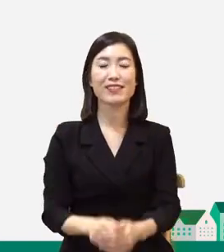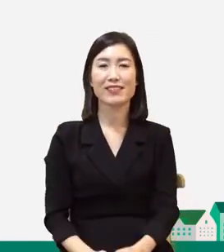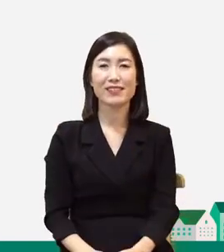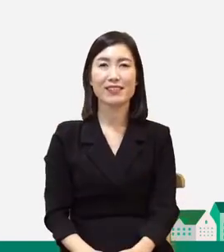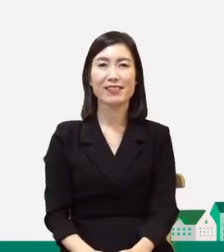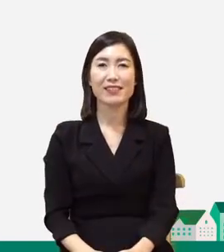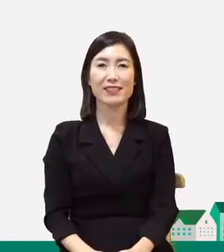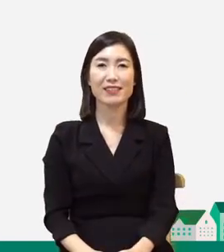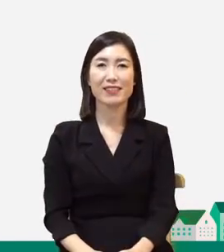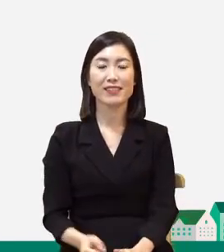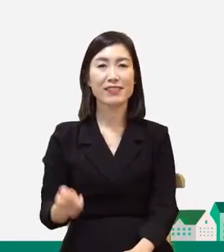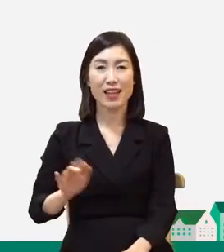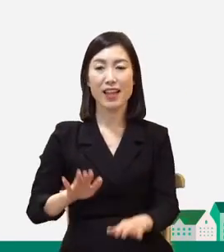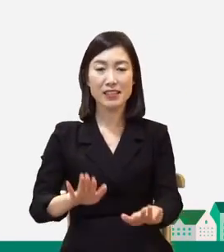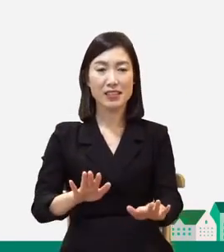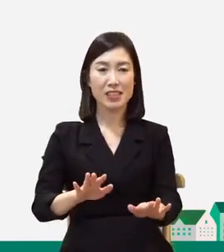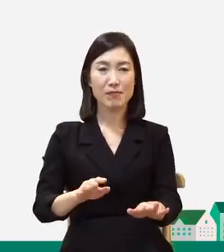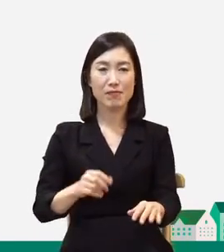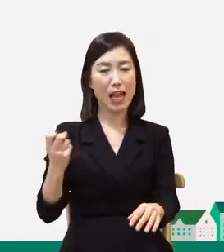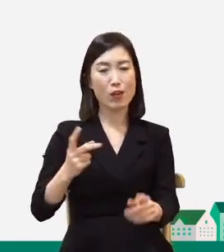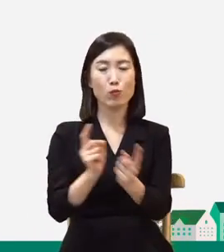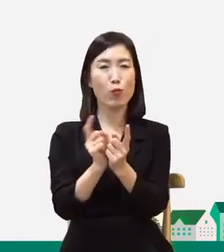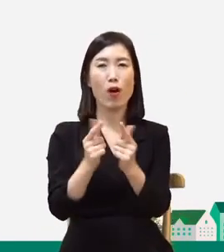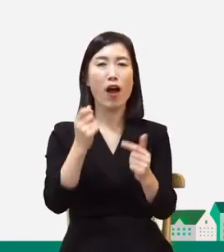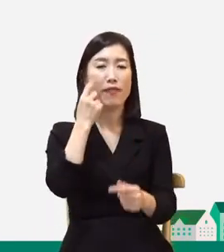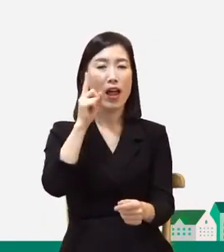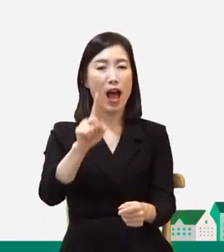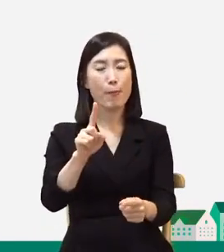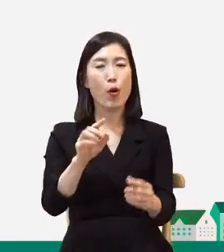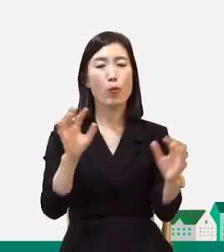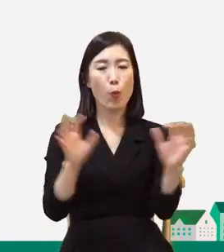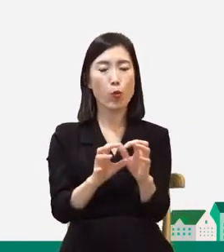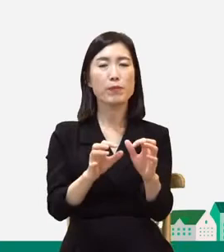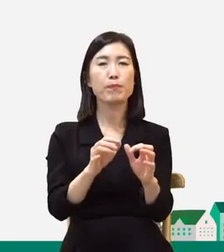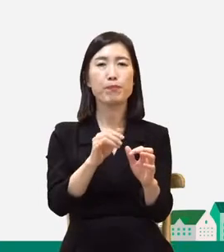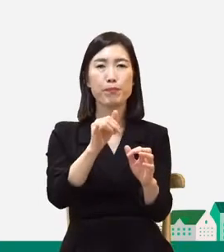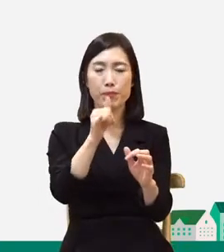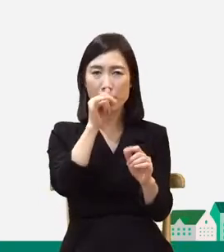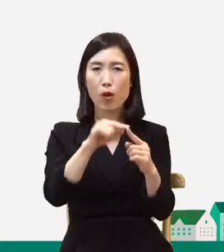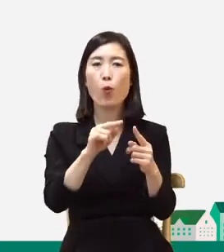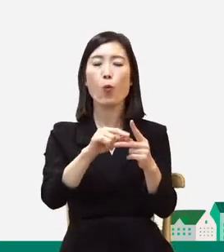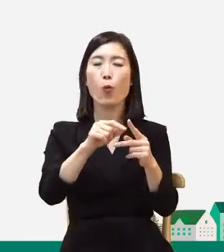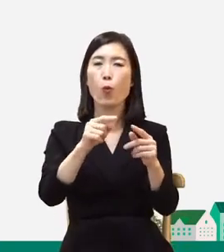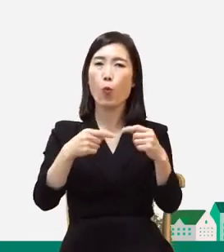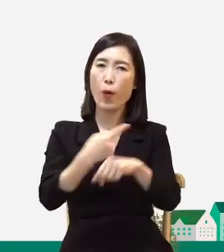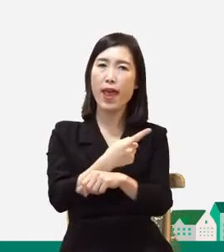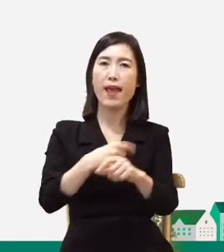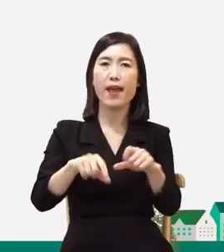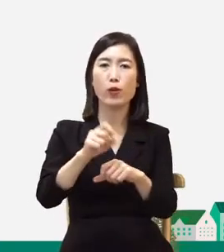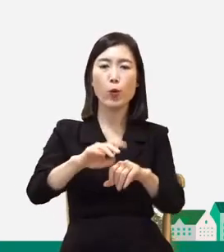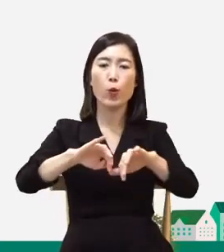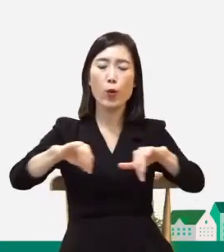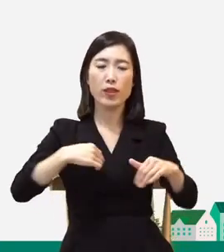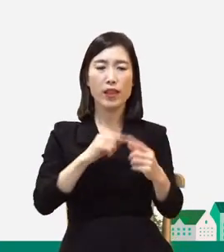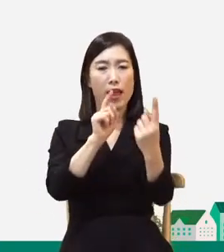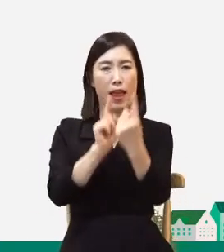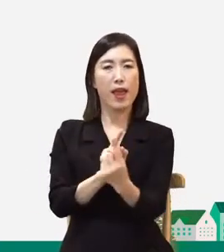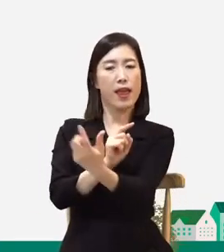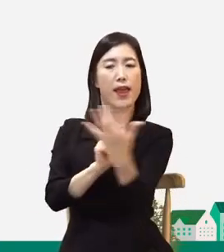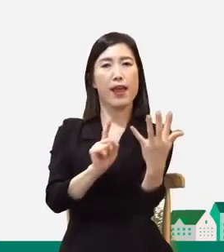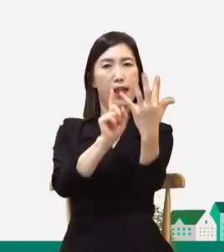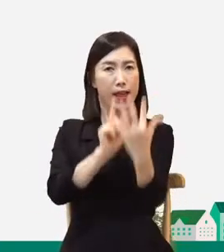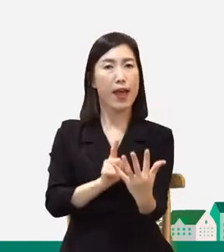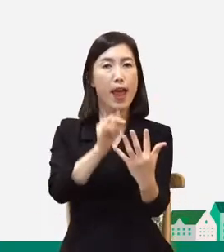오히려 한 달에 한번 만나는 자조 모임 외에도 각자 그 안에서 따로 모임을 구성해서 만나시는 일도